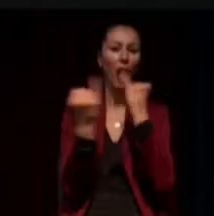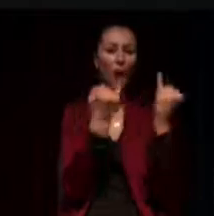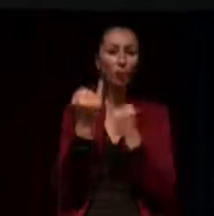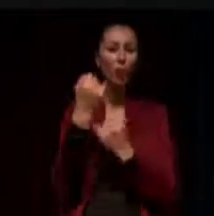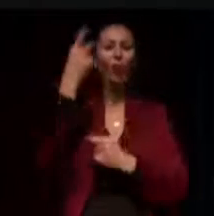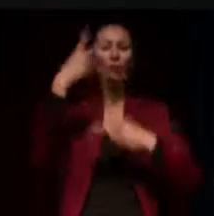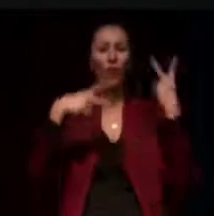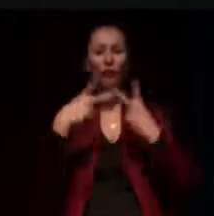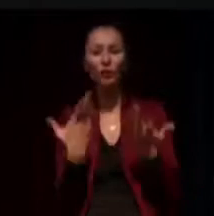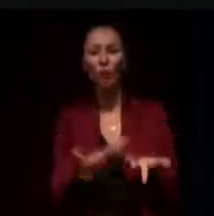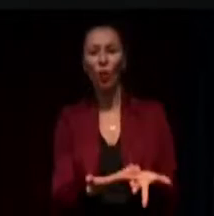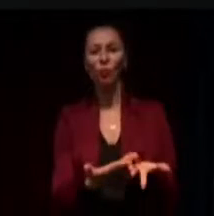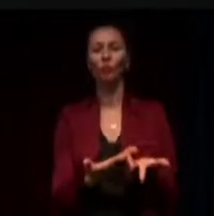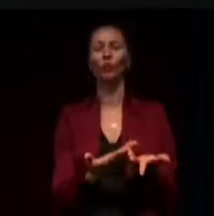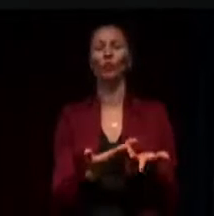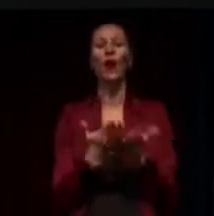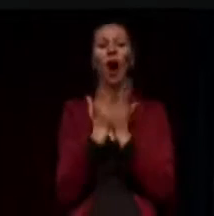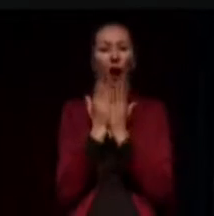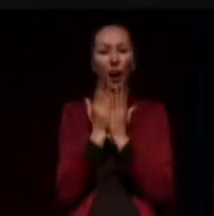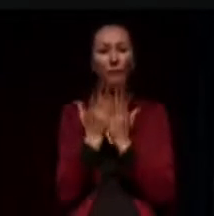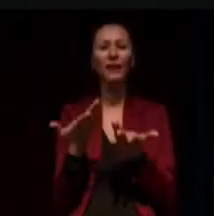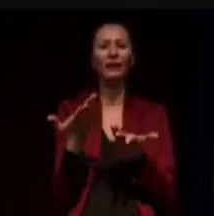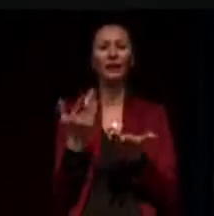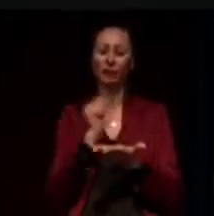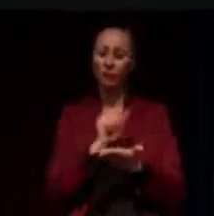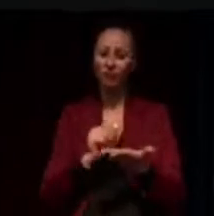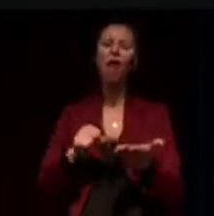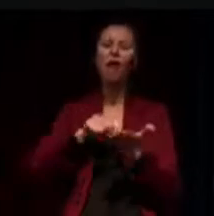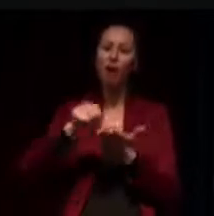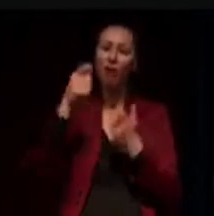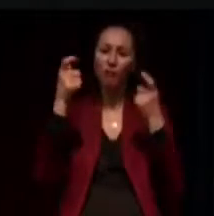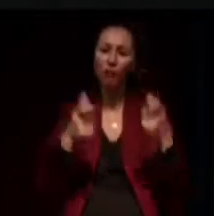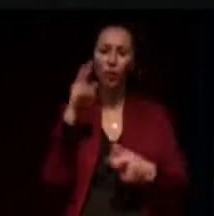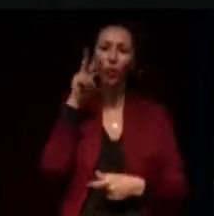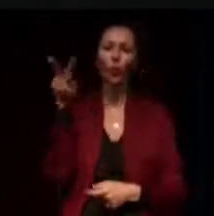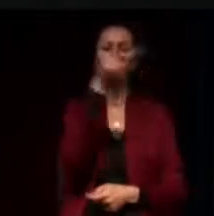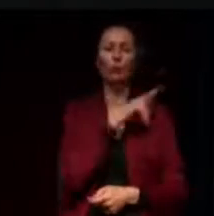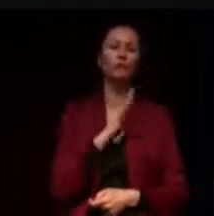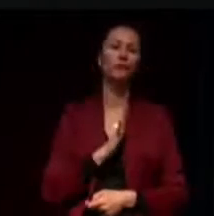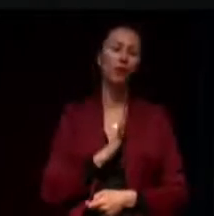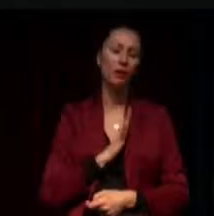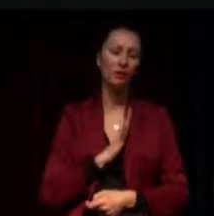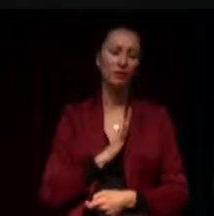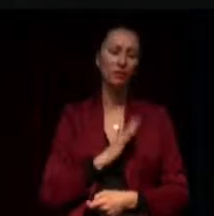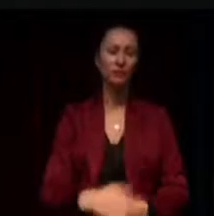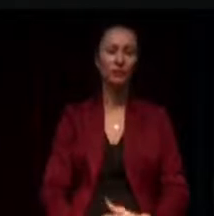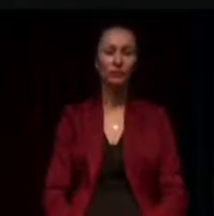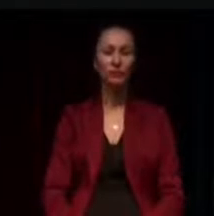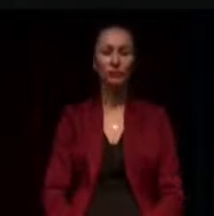tartışılıyor. Televizyonlarda, akademik makalelerde, her yerde bunları görebiliyoruz yani.